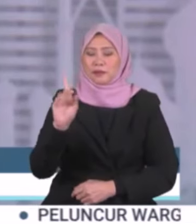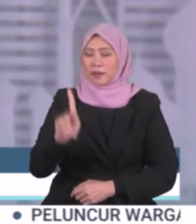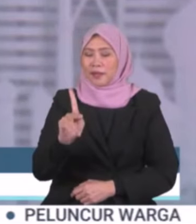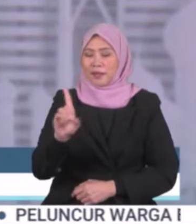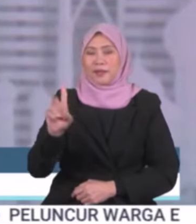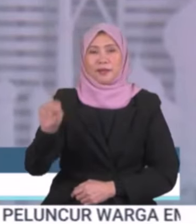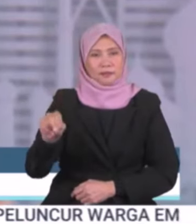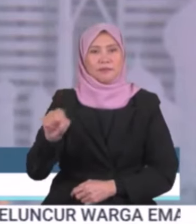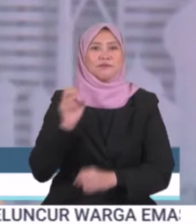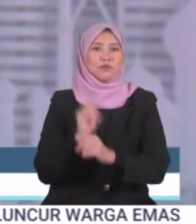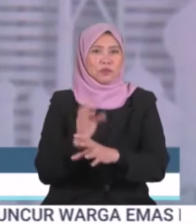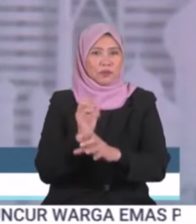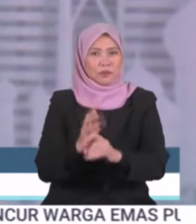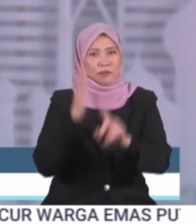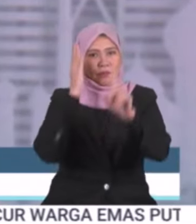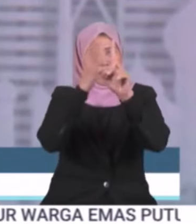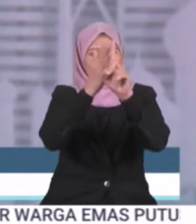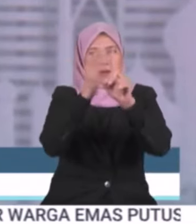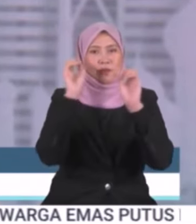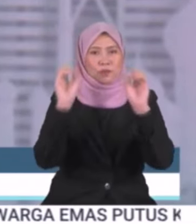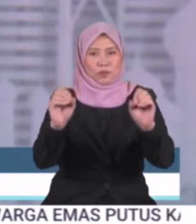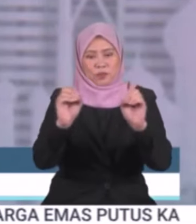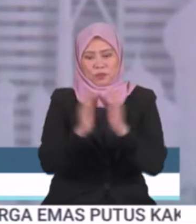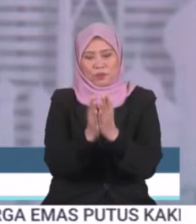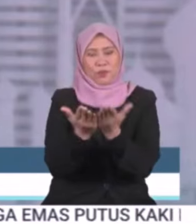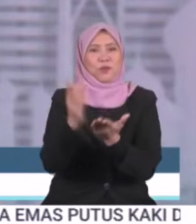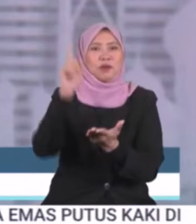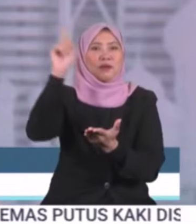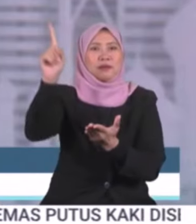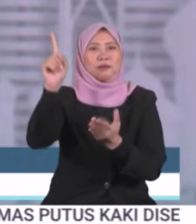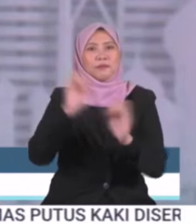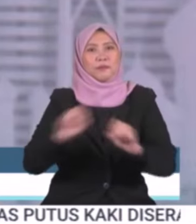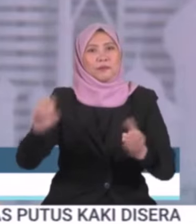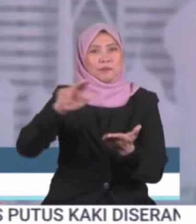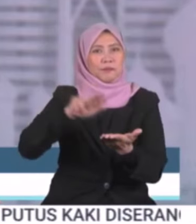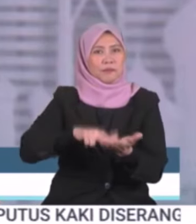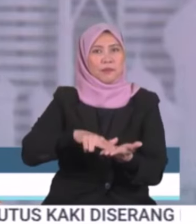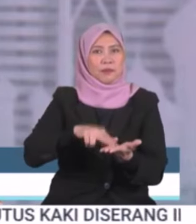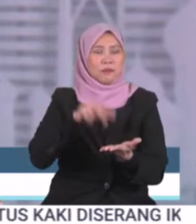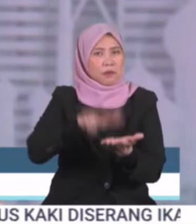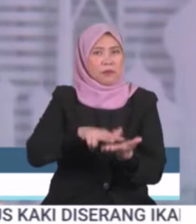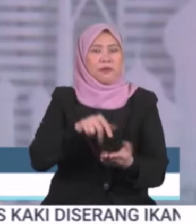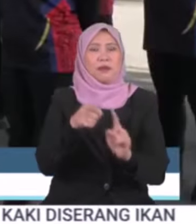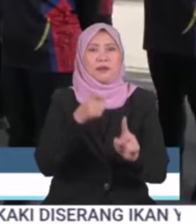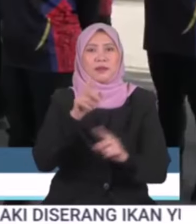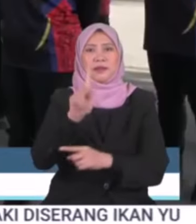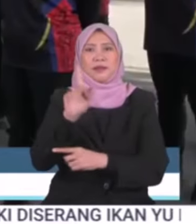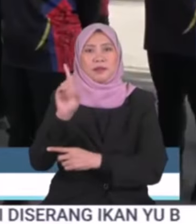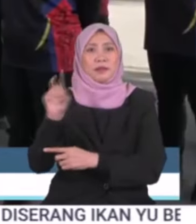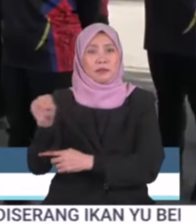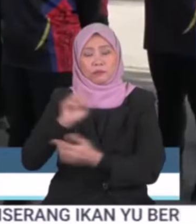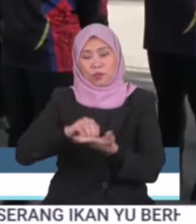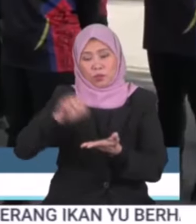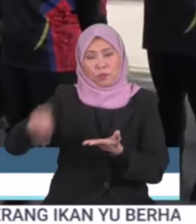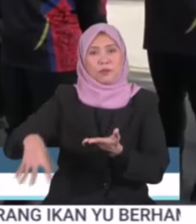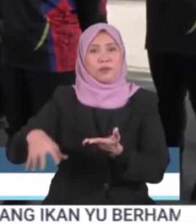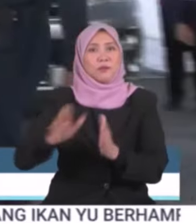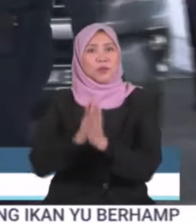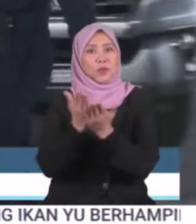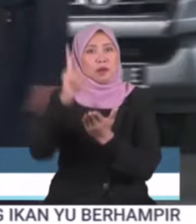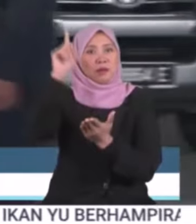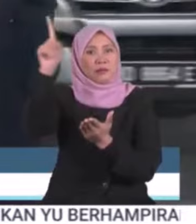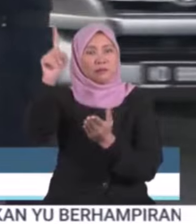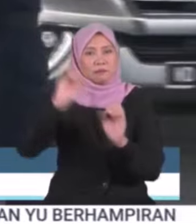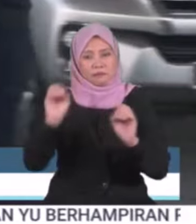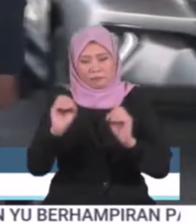merupakan sebahagian usaha ke arah sifar al-quran tiada perakuan kdn pelepusan dilakukan bagi al-quran yang